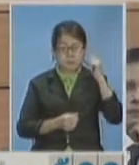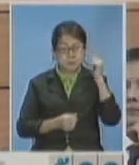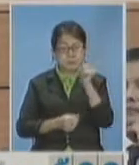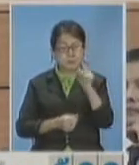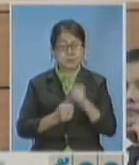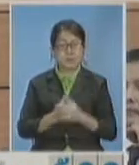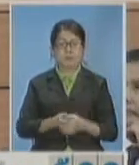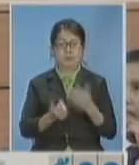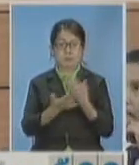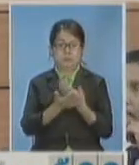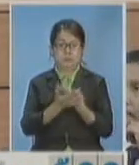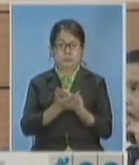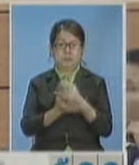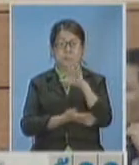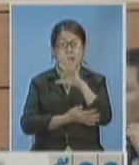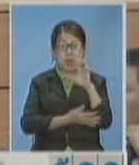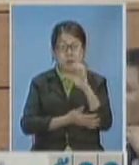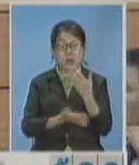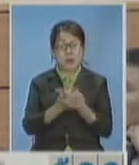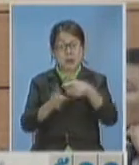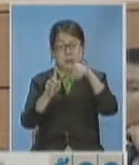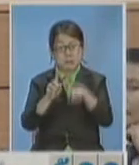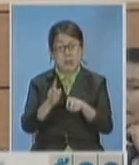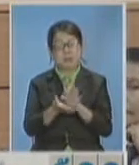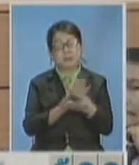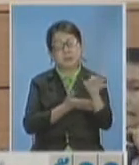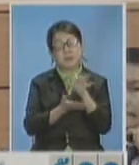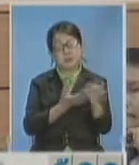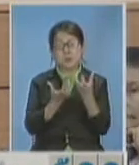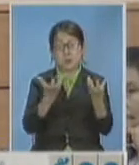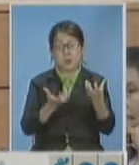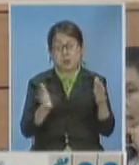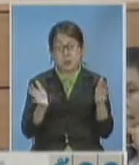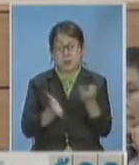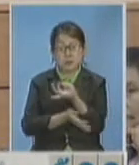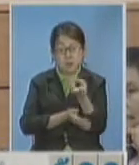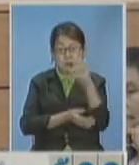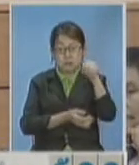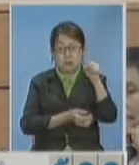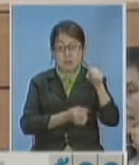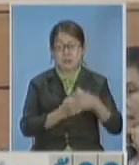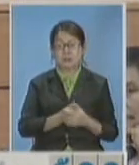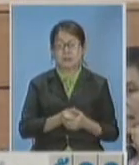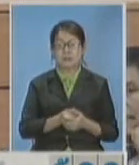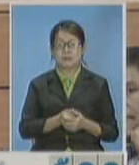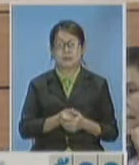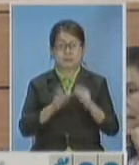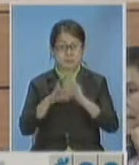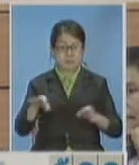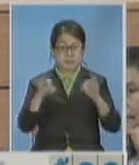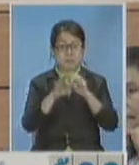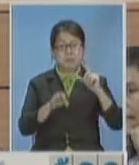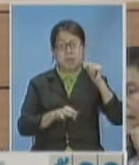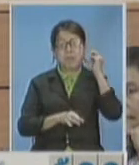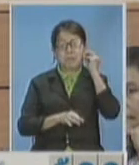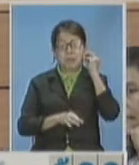เงิน500บาท 1,000 บาทไปตลาดแล้วกลับมาได้อะไรบ้างโดยเฉพาะแม่บ้านที่